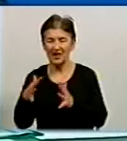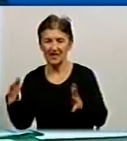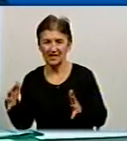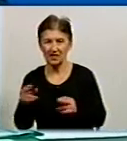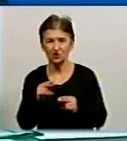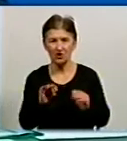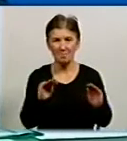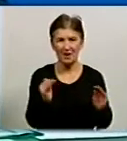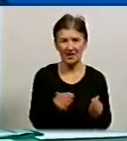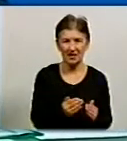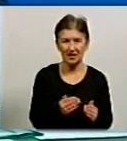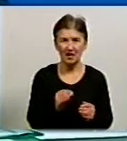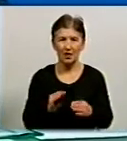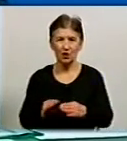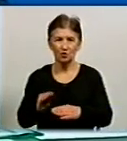додано